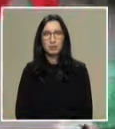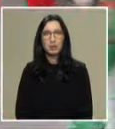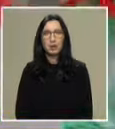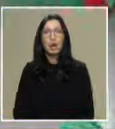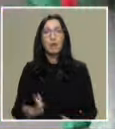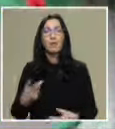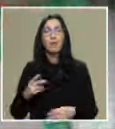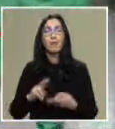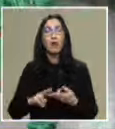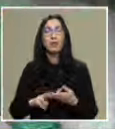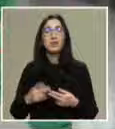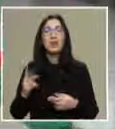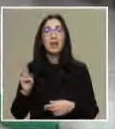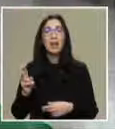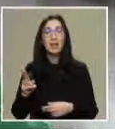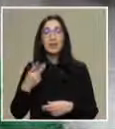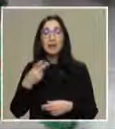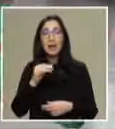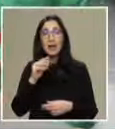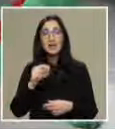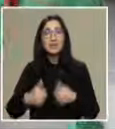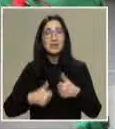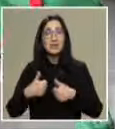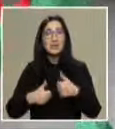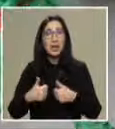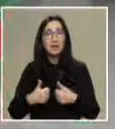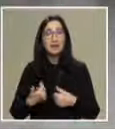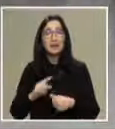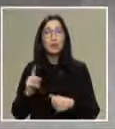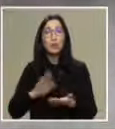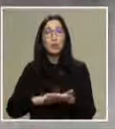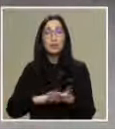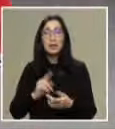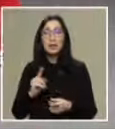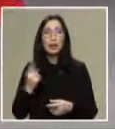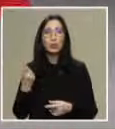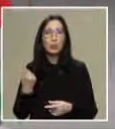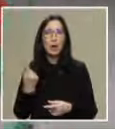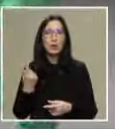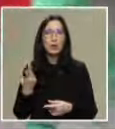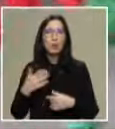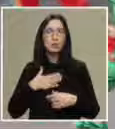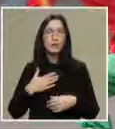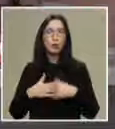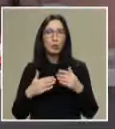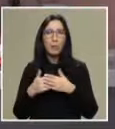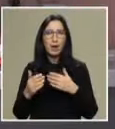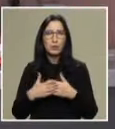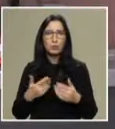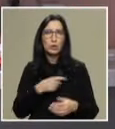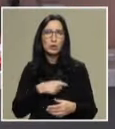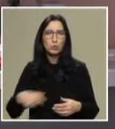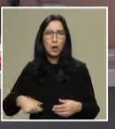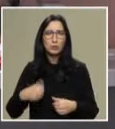Войните на Калагия. Така наричат състезателите от клуба, доказали нееднократно своето майсторство на регионални и национални